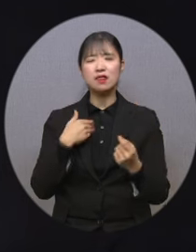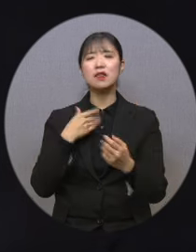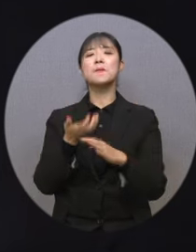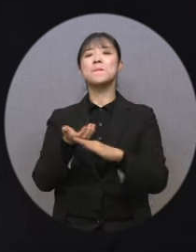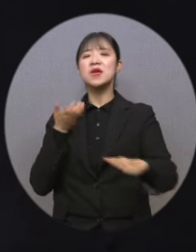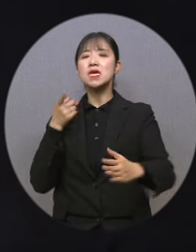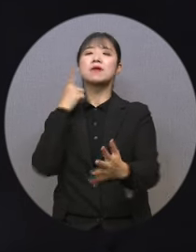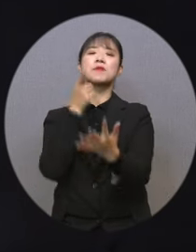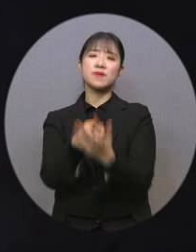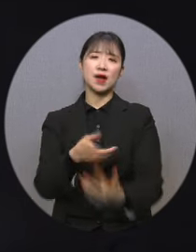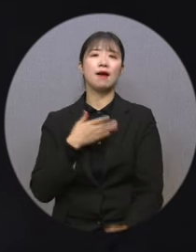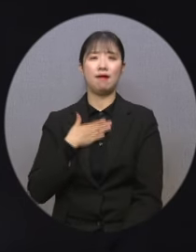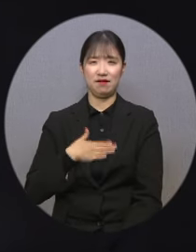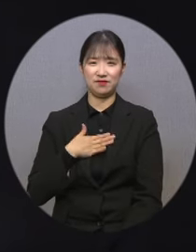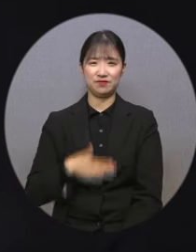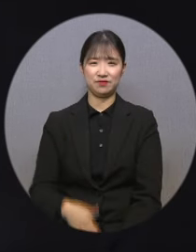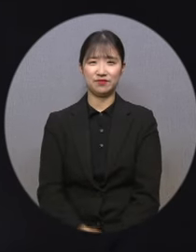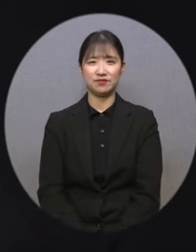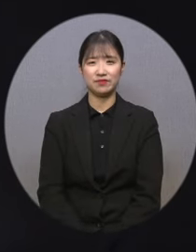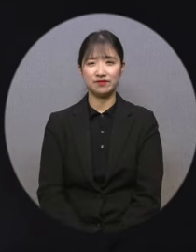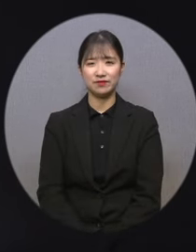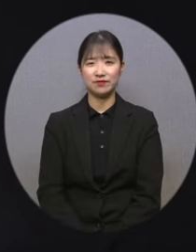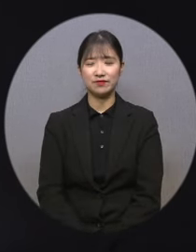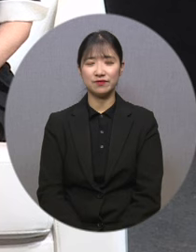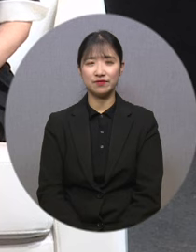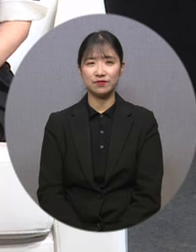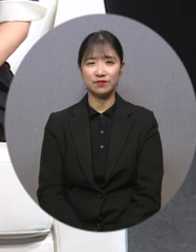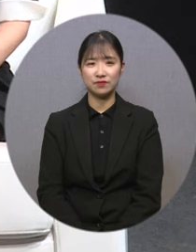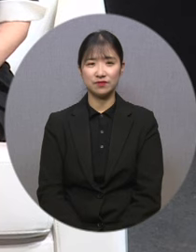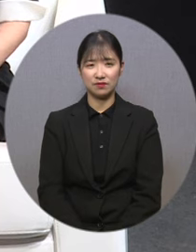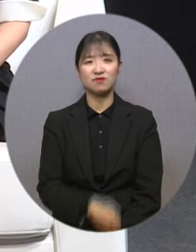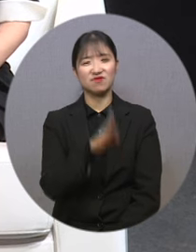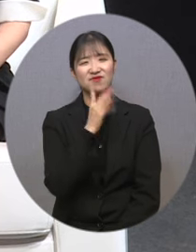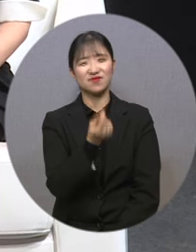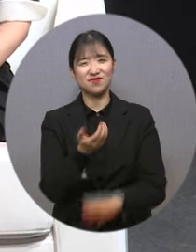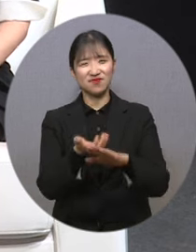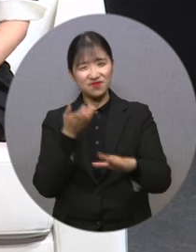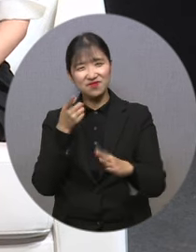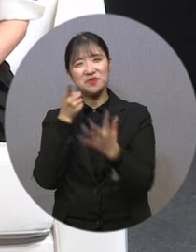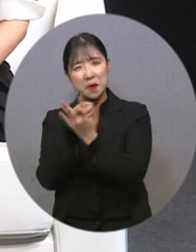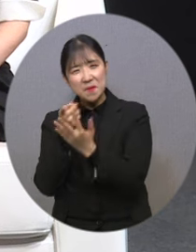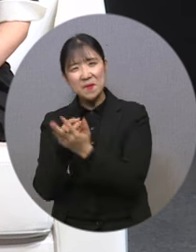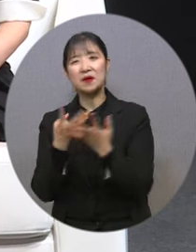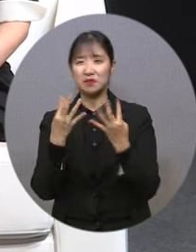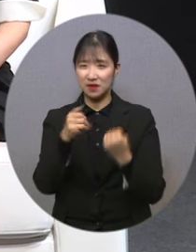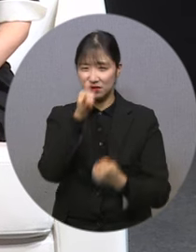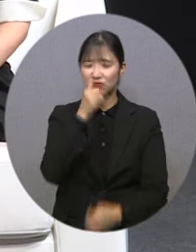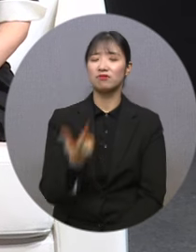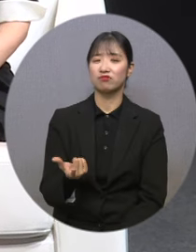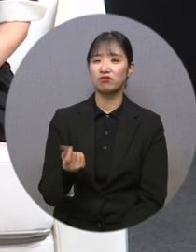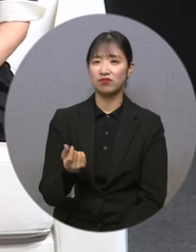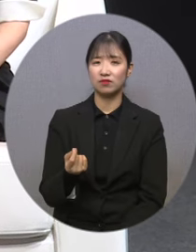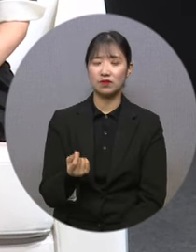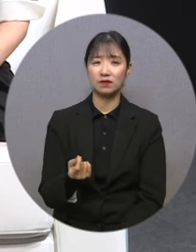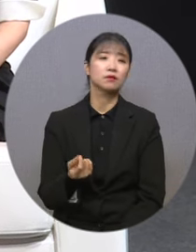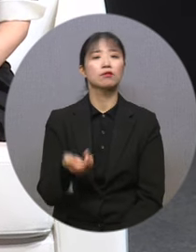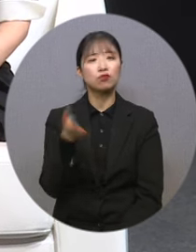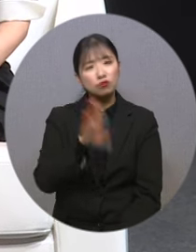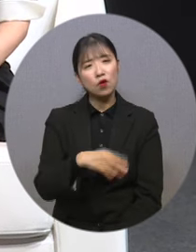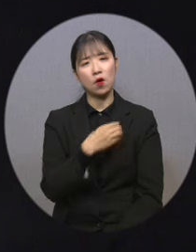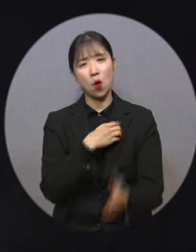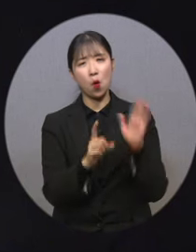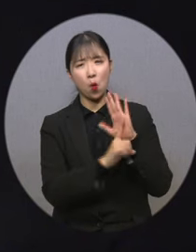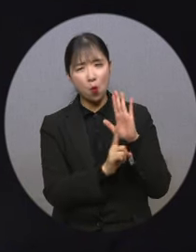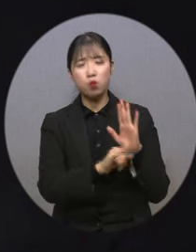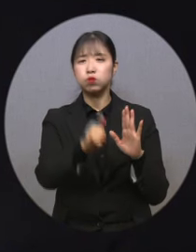보고 있었어 맞습니다 그런 예언을 많이 하셨지요 예지의 얘기를 충분히 했죠 근데 경고도 하고 얘기